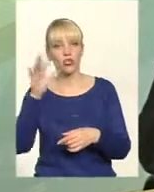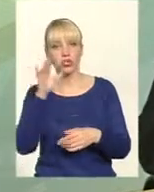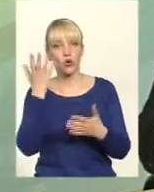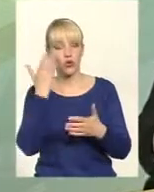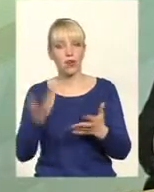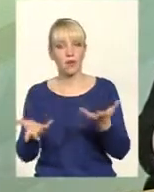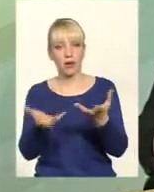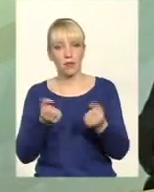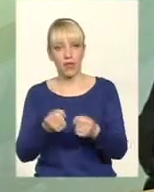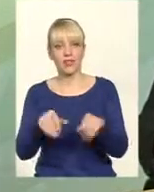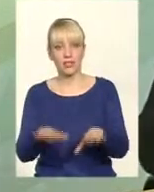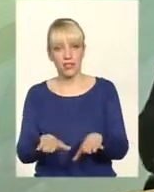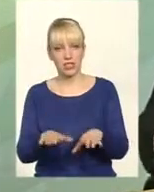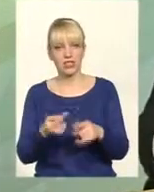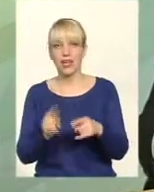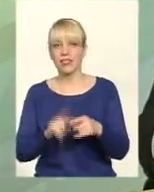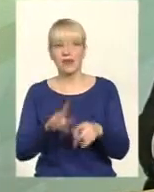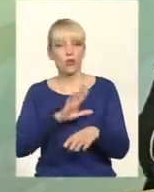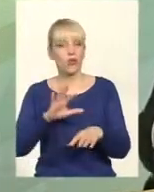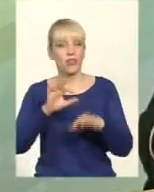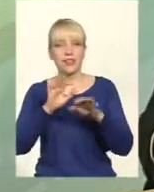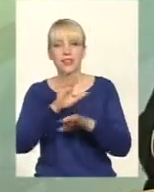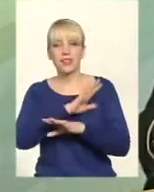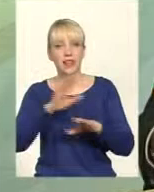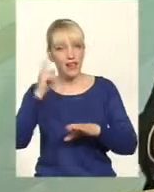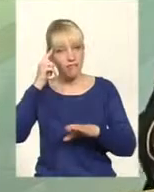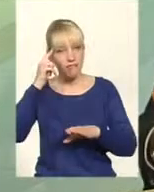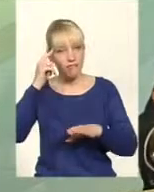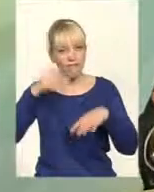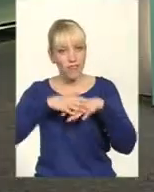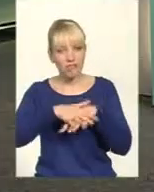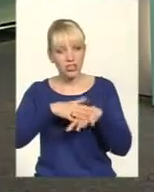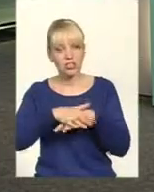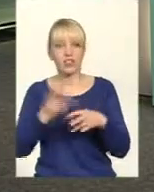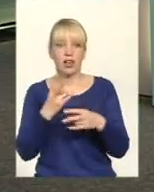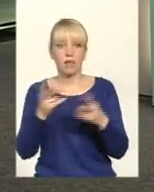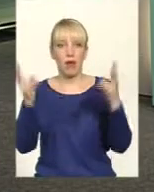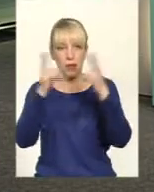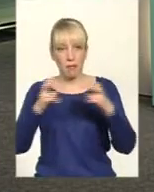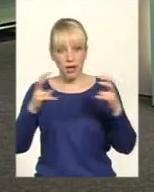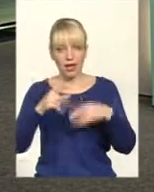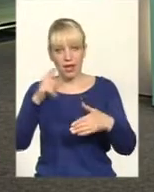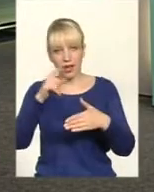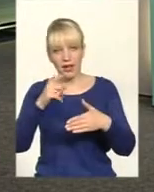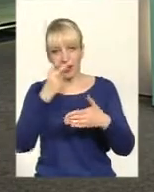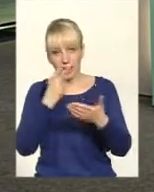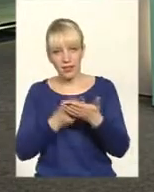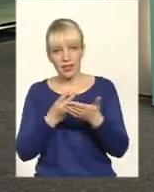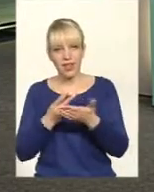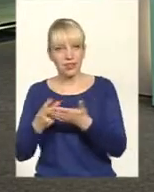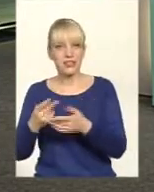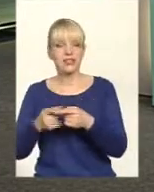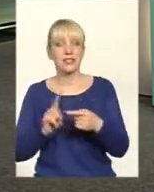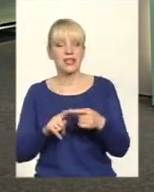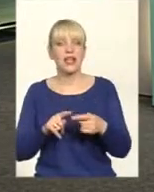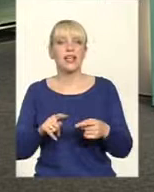приймалось, ну, скажімо, рішення, я думаю, що воно було невиважене, тепер треба переглядати ці тарифи. Тобто є надія, так? Да, стосовно заробітних плат. Є надія,